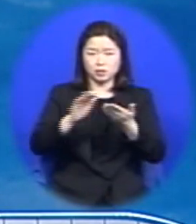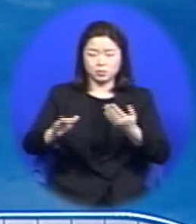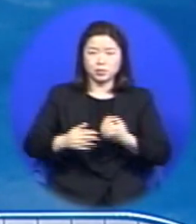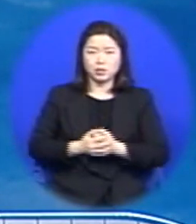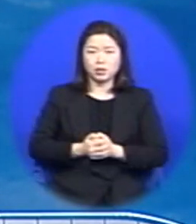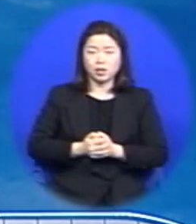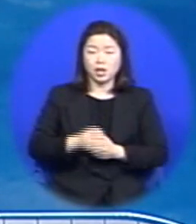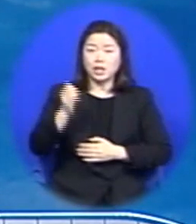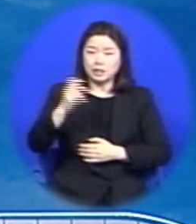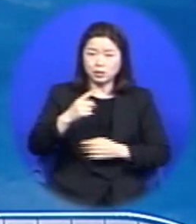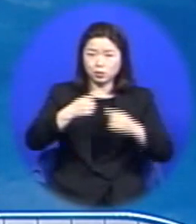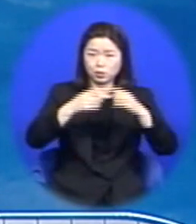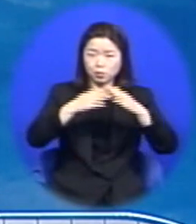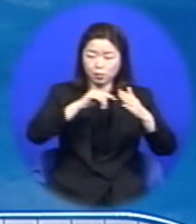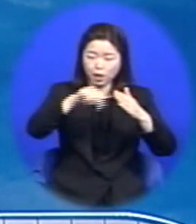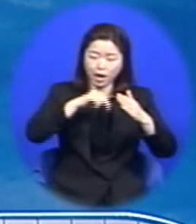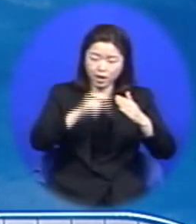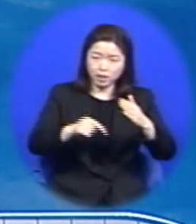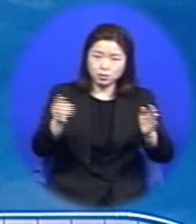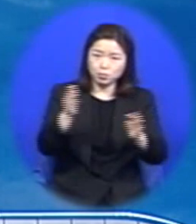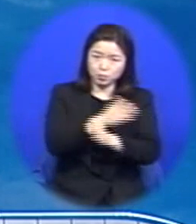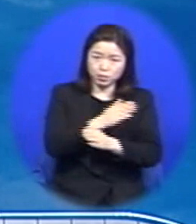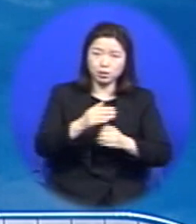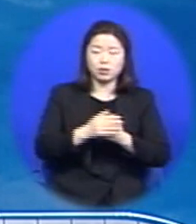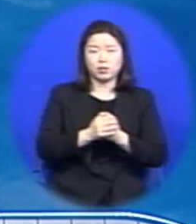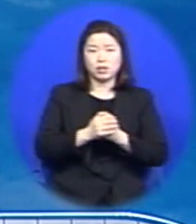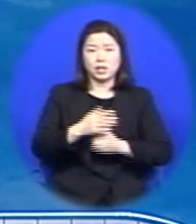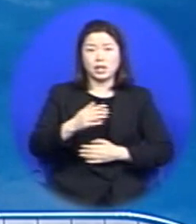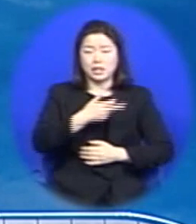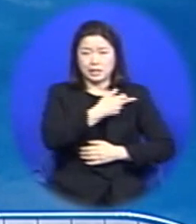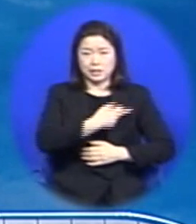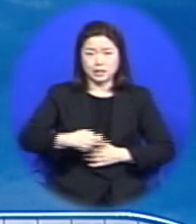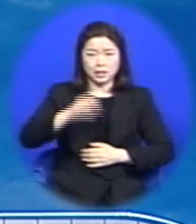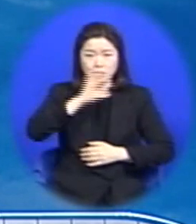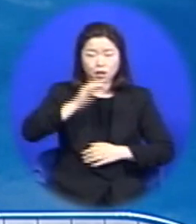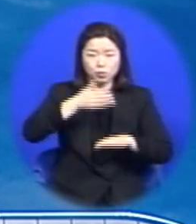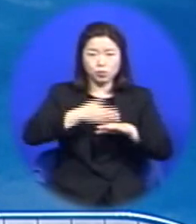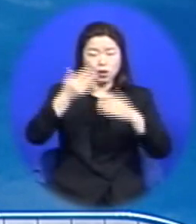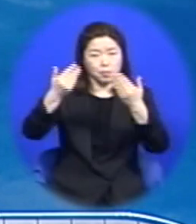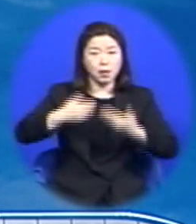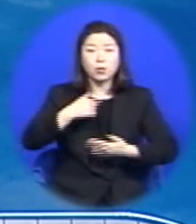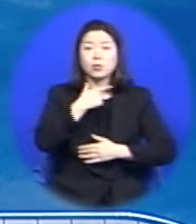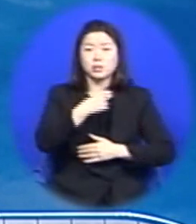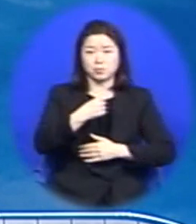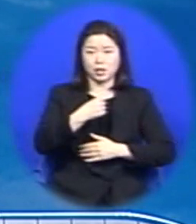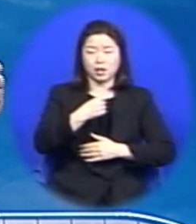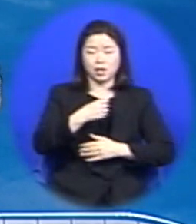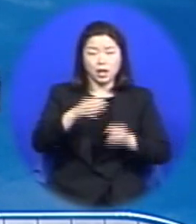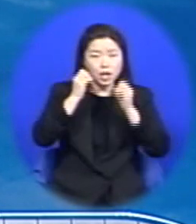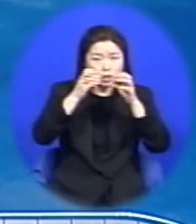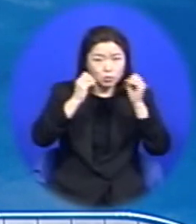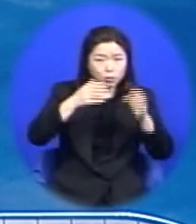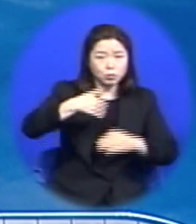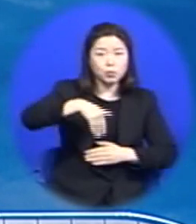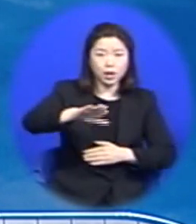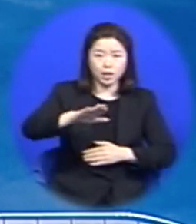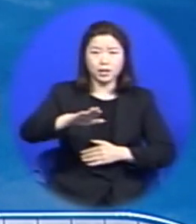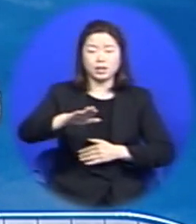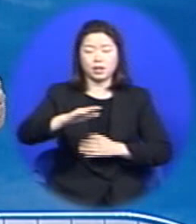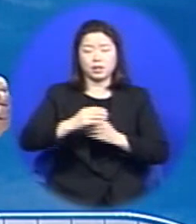그리고 교인들 안에서부터 제자 훈련을 받고 싶다는 겁니다. 전도 나가겠다는